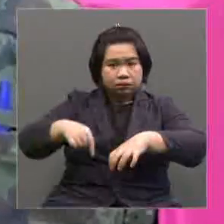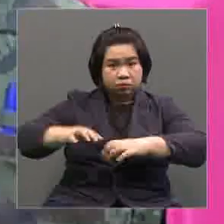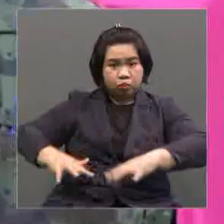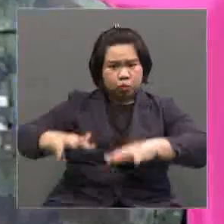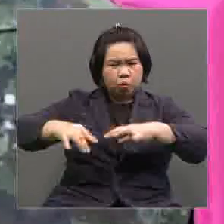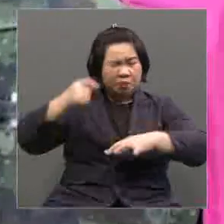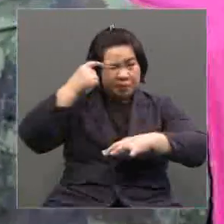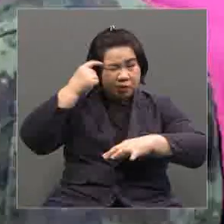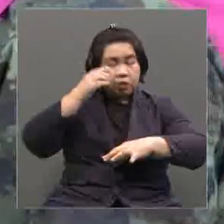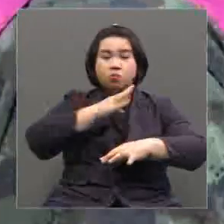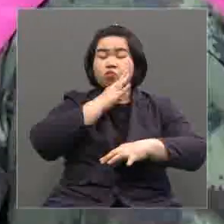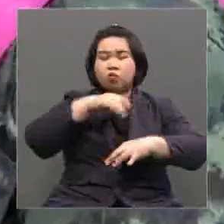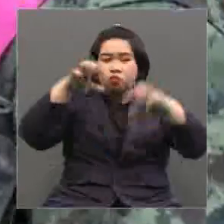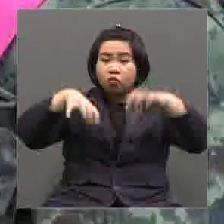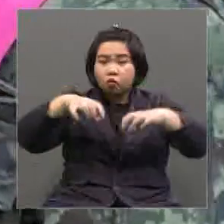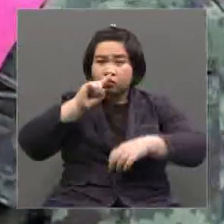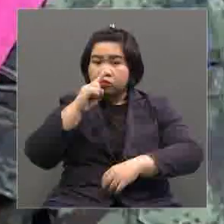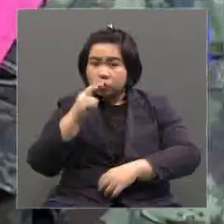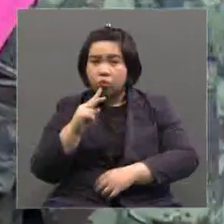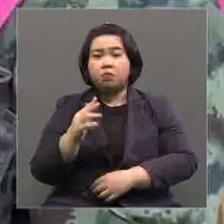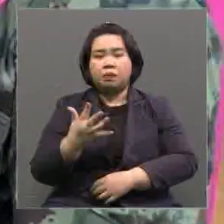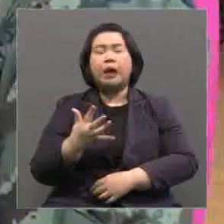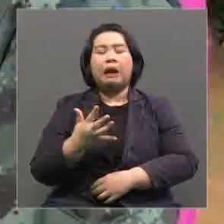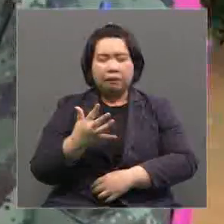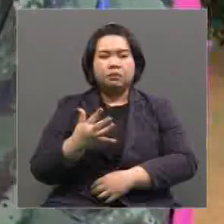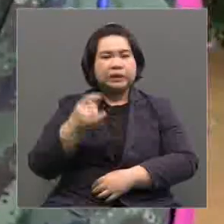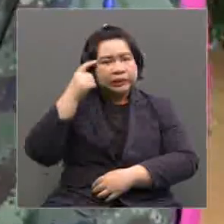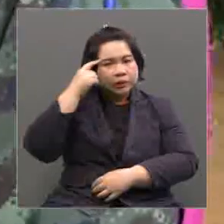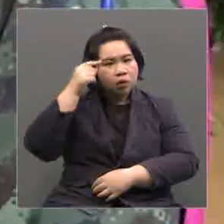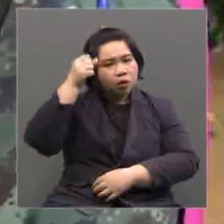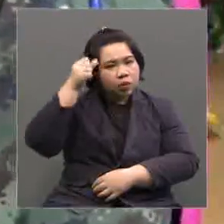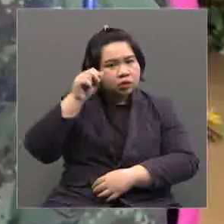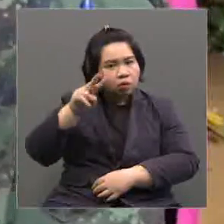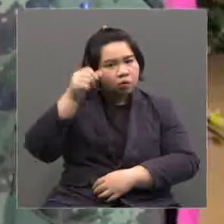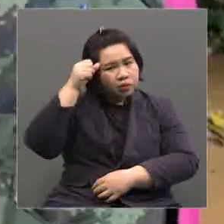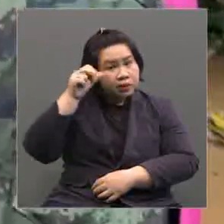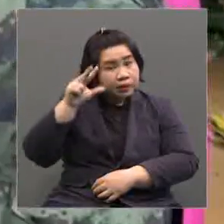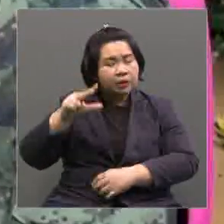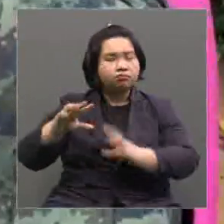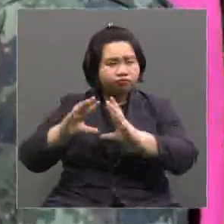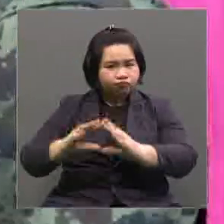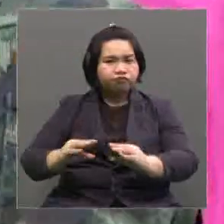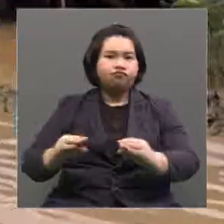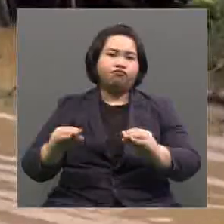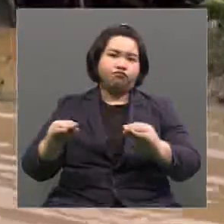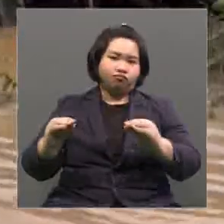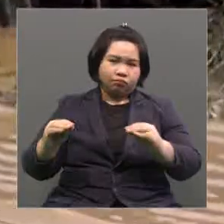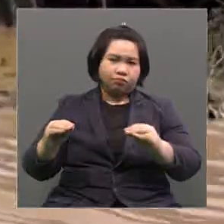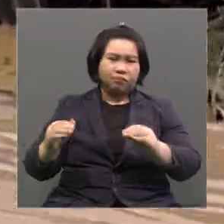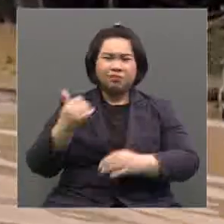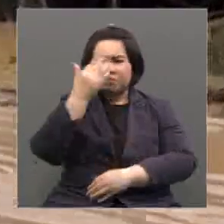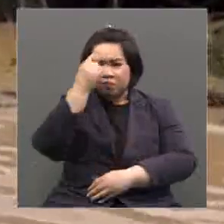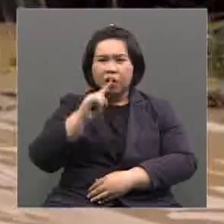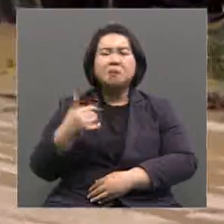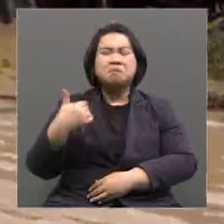เมินแล้วถ้าไม่มีฝนมาตกซ้ำบนเขาน้ำค้างเนี่ยน้ำจะท่วมแบบนี้อีก 2-3 วันจนกว่าที่จะเข้าสู่ภาวะปกติเนี่ยเพราะว่าลักษณะ